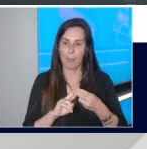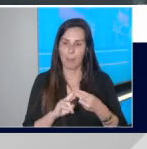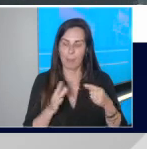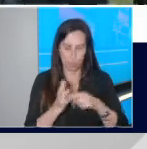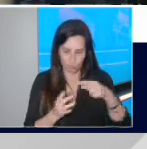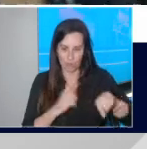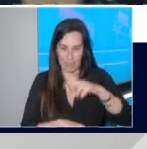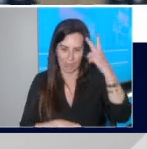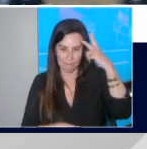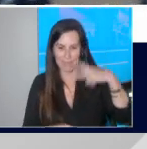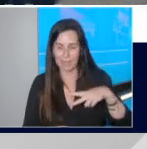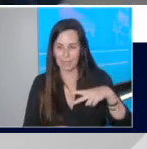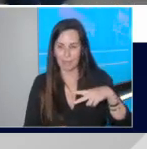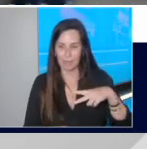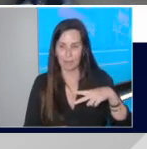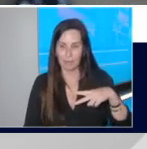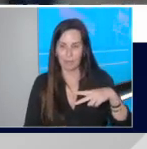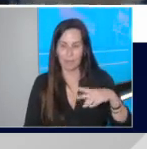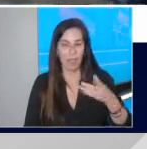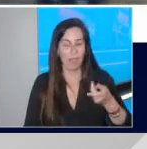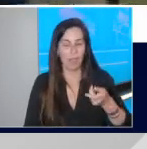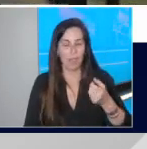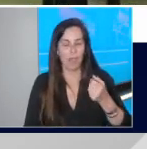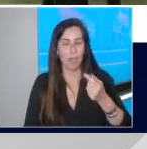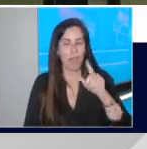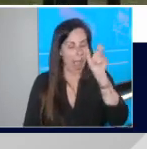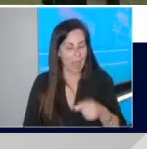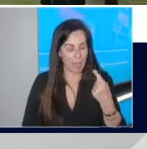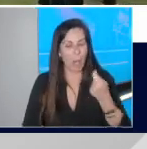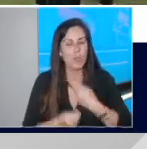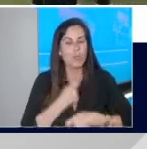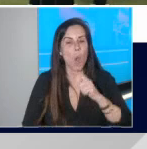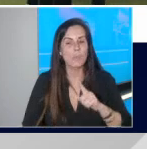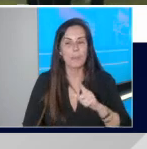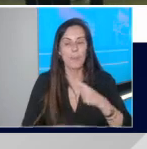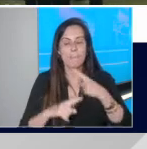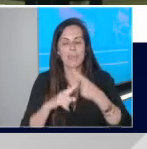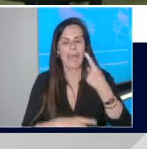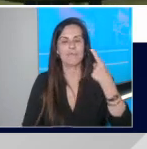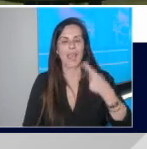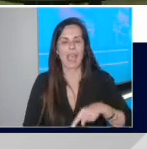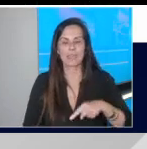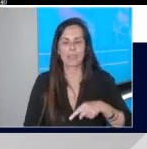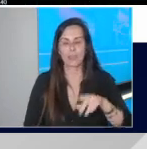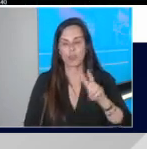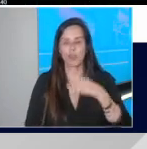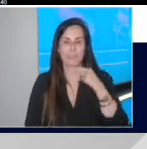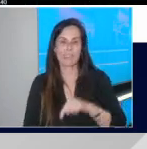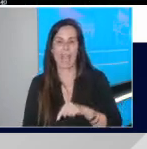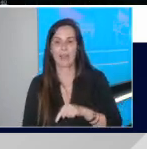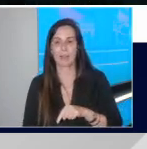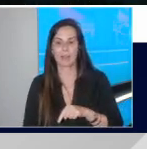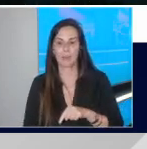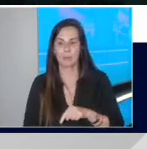בשביל לסבר את האוזן, התוצר המשק הגולמי שלה לאדם הוא פי 1.5 מאשר זה של ישראל,